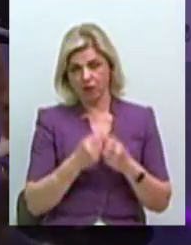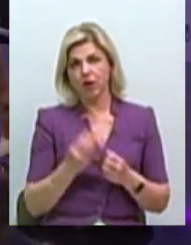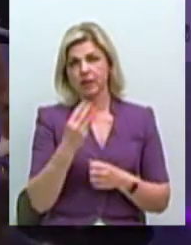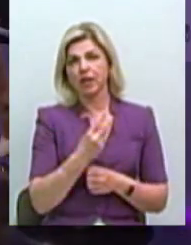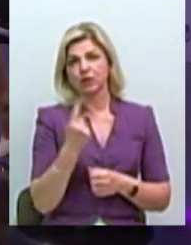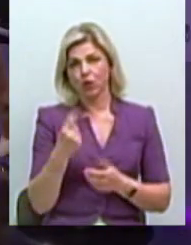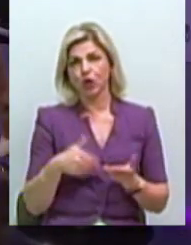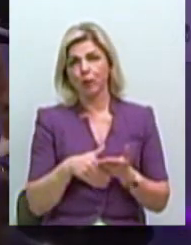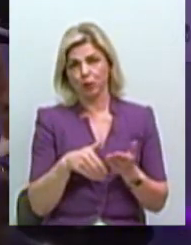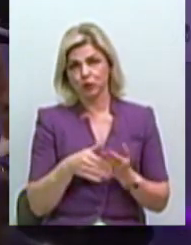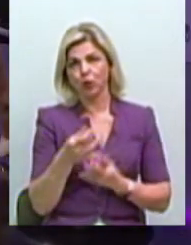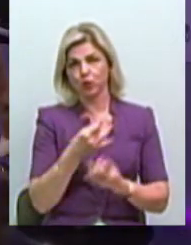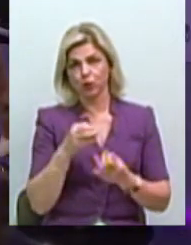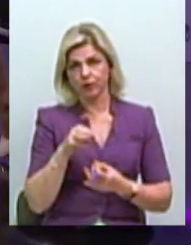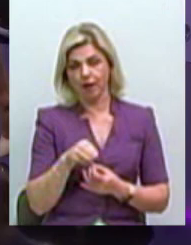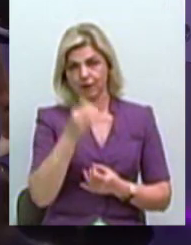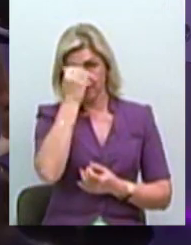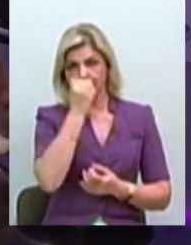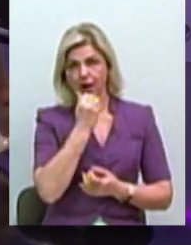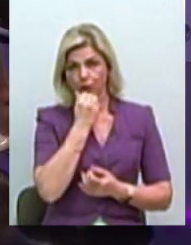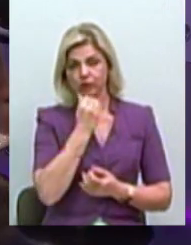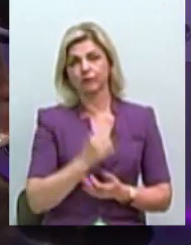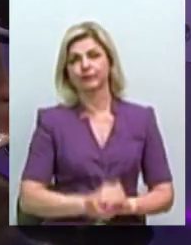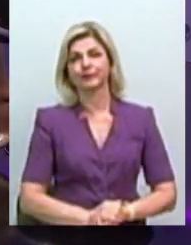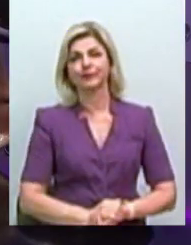31 помічник-консультант. Тож дякую. Наступний раунд.